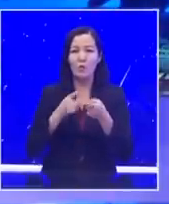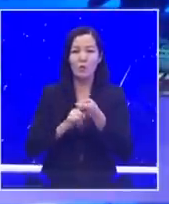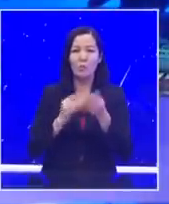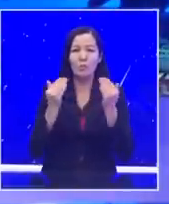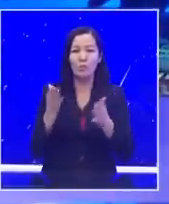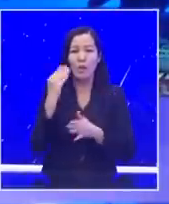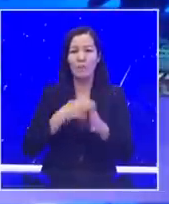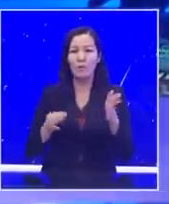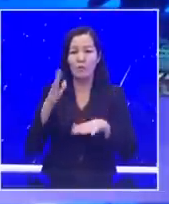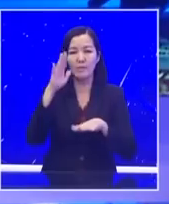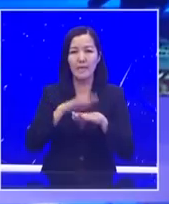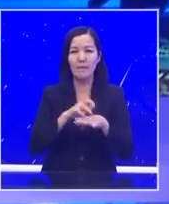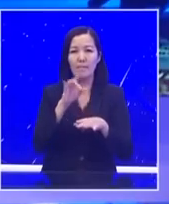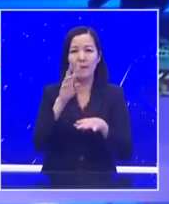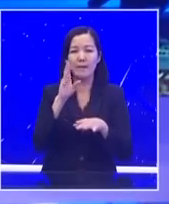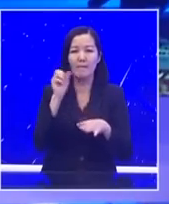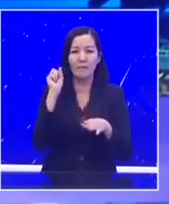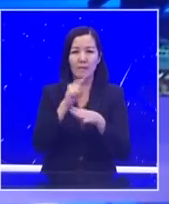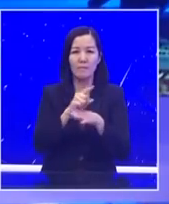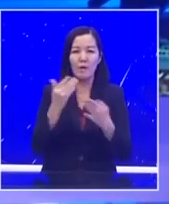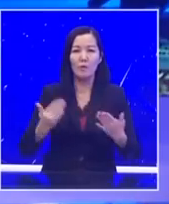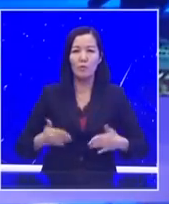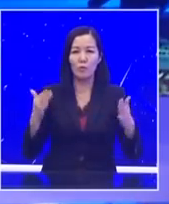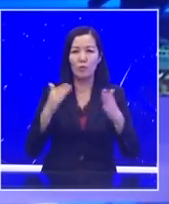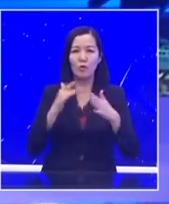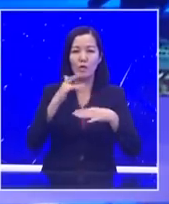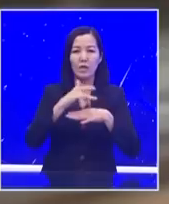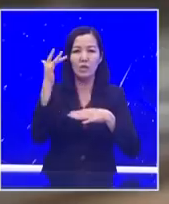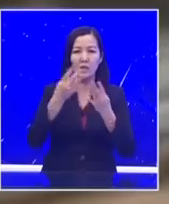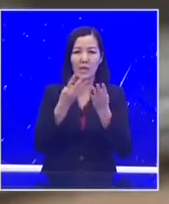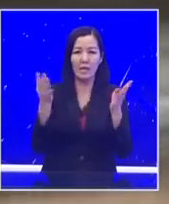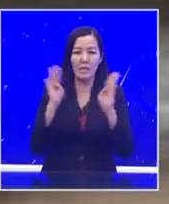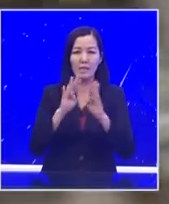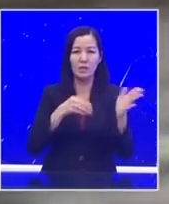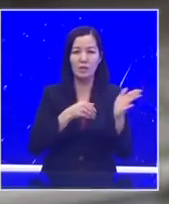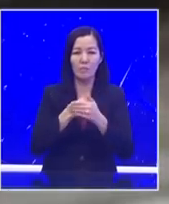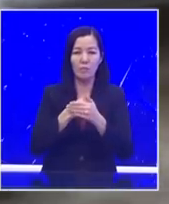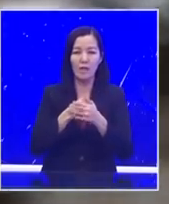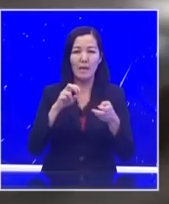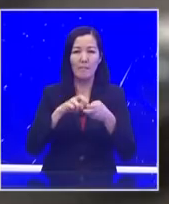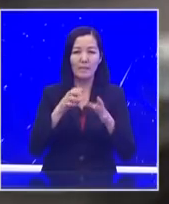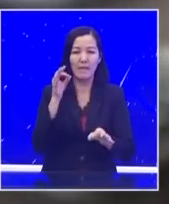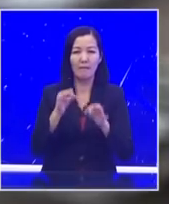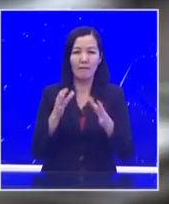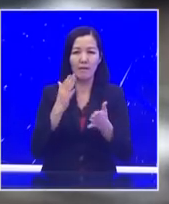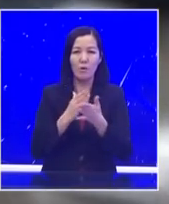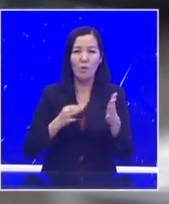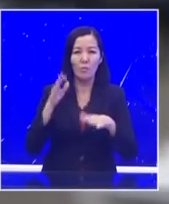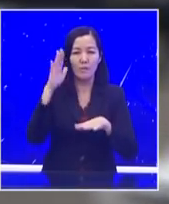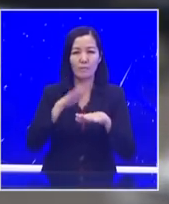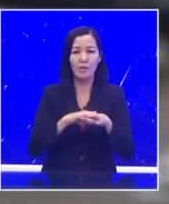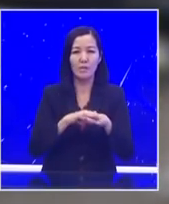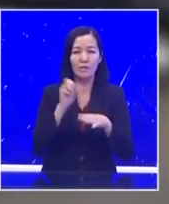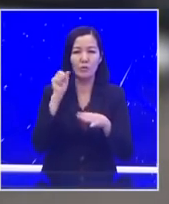бүгін Алматы облысының әкімі Амандық Баталовтың тапсырмасымен тұрғын үй кешенін карантинге жабу туралы мәселе талқыланып жатыр. Облыс